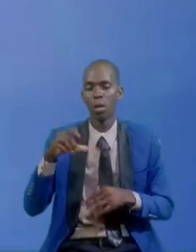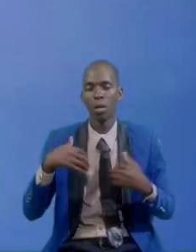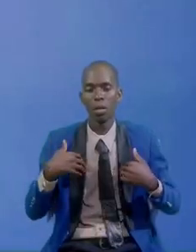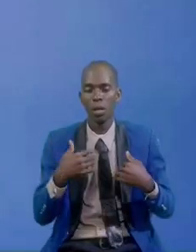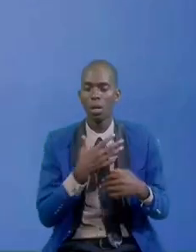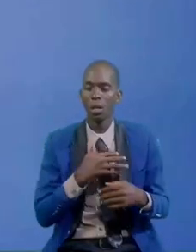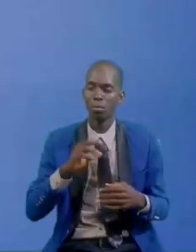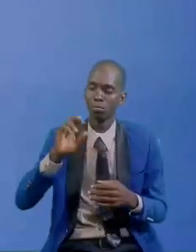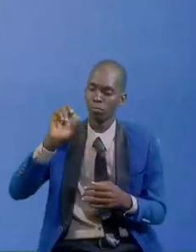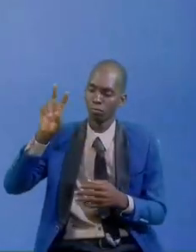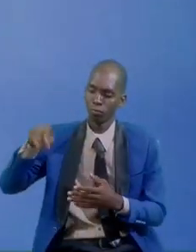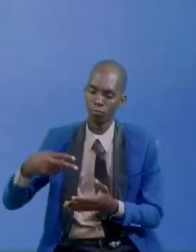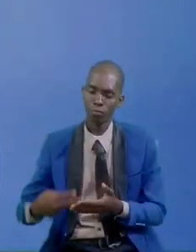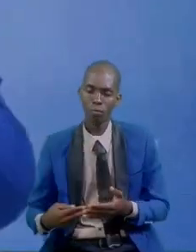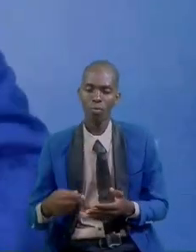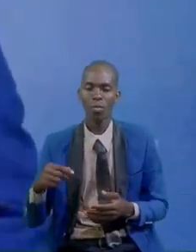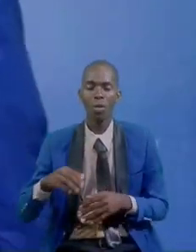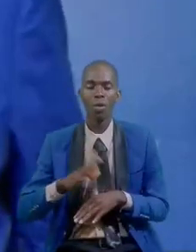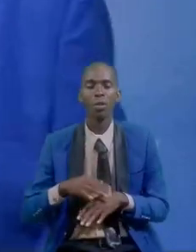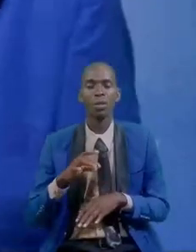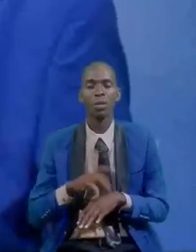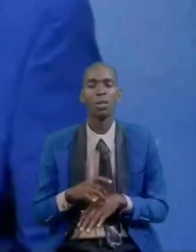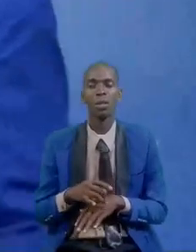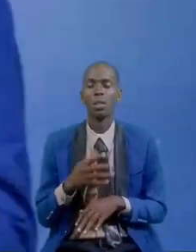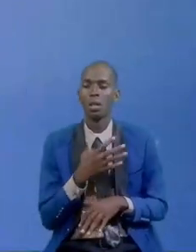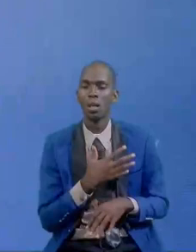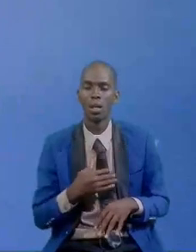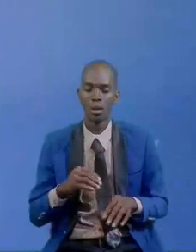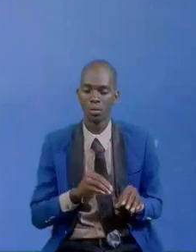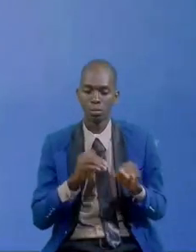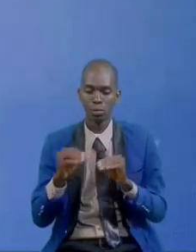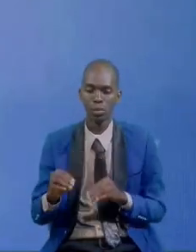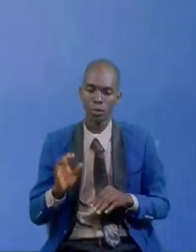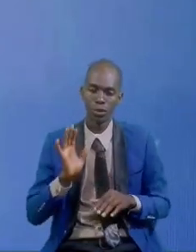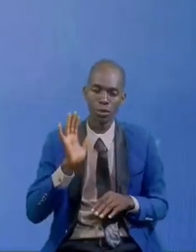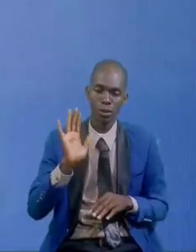terre, il mit son visage entre ses genoux.